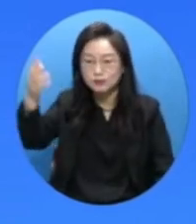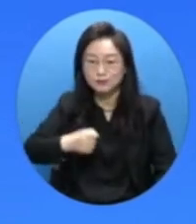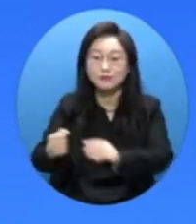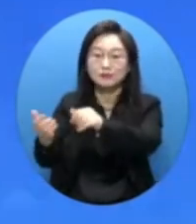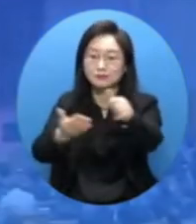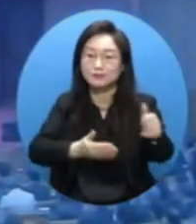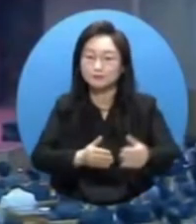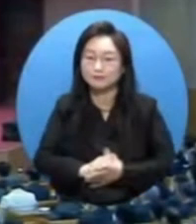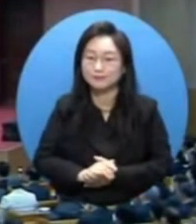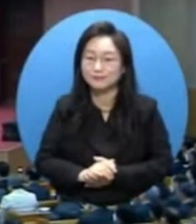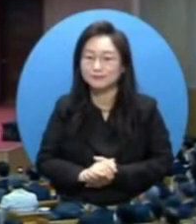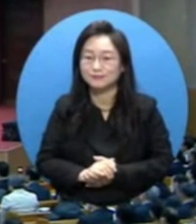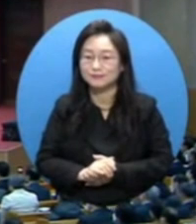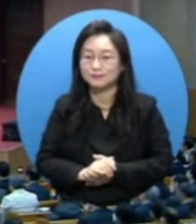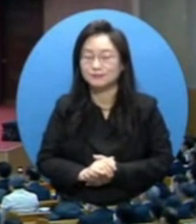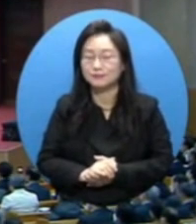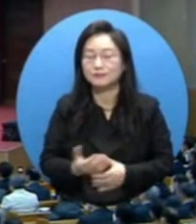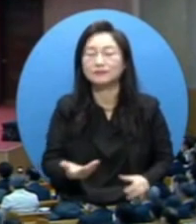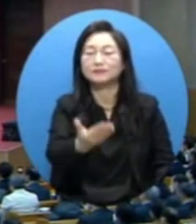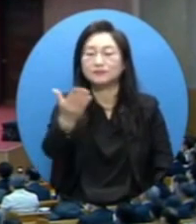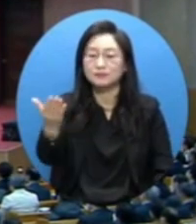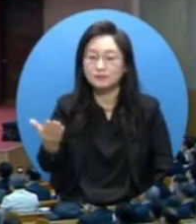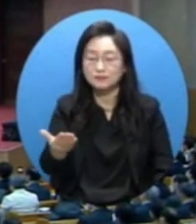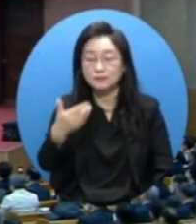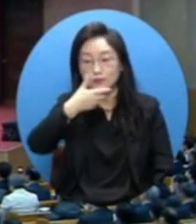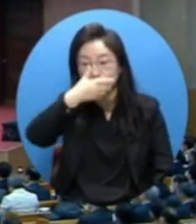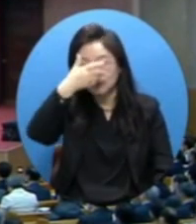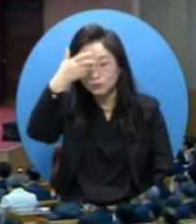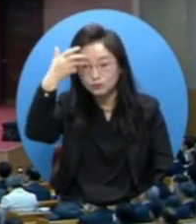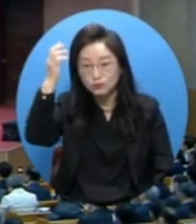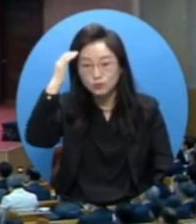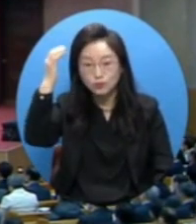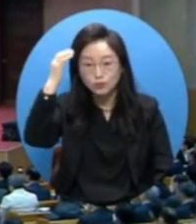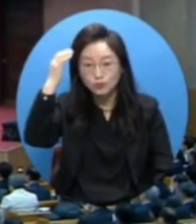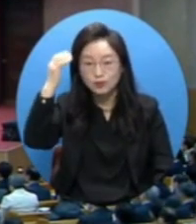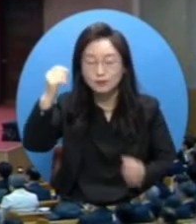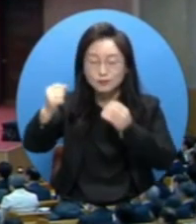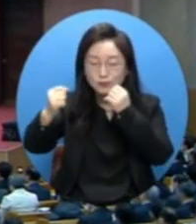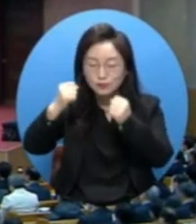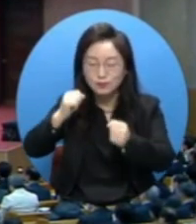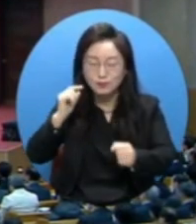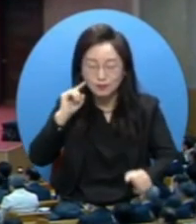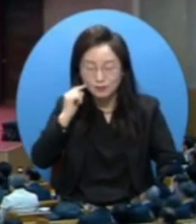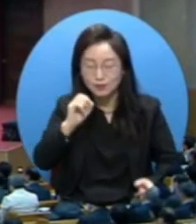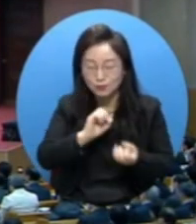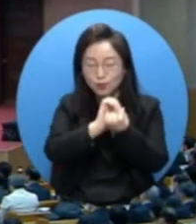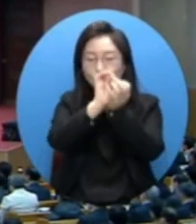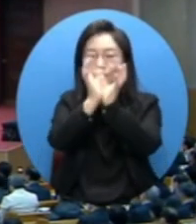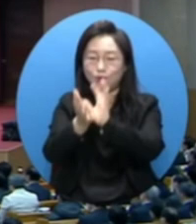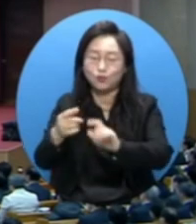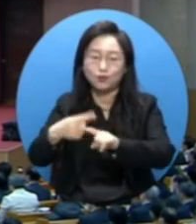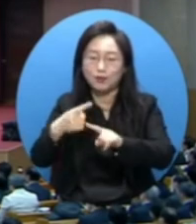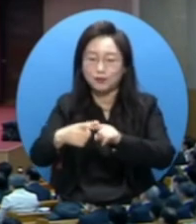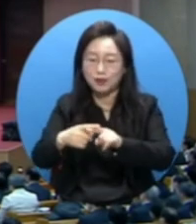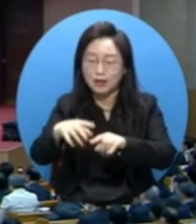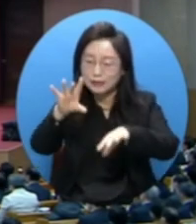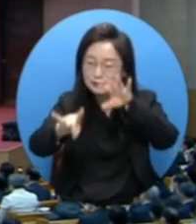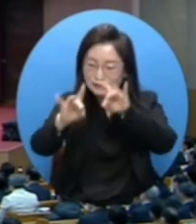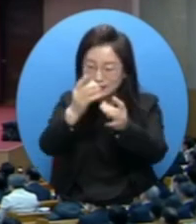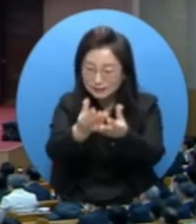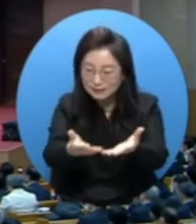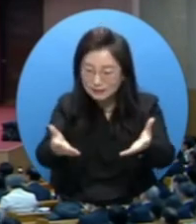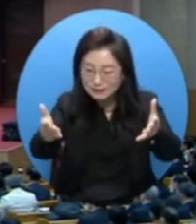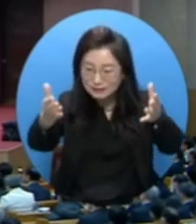바랍니다 여러분 꿈은 고난 속에서 아름다운 꽃을 피게 되는 것입니다 질그릇 속에 담긴